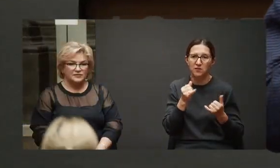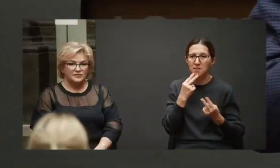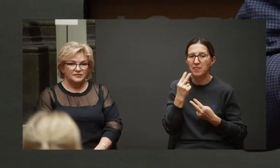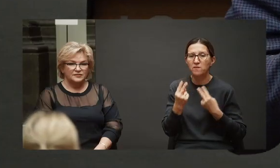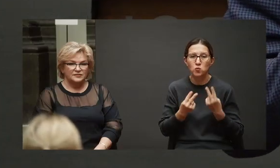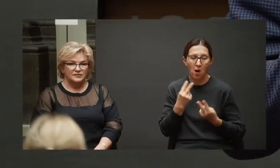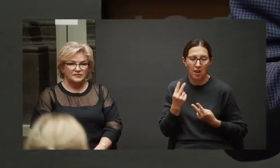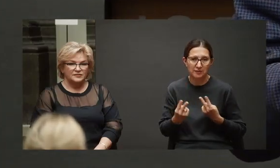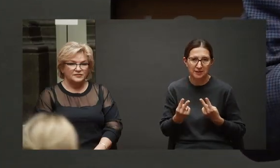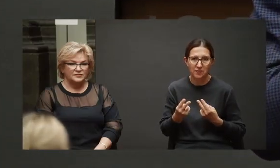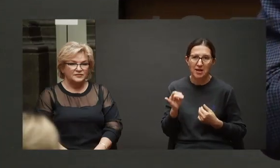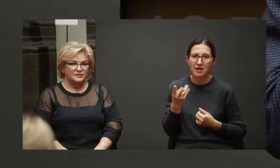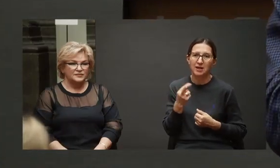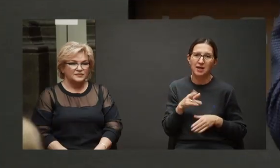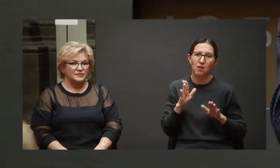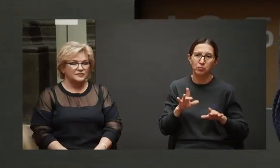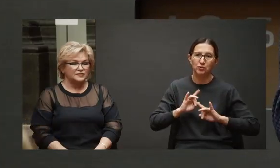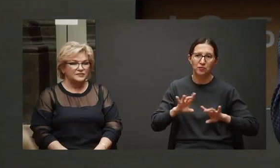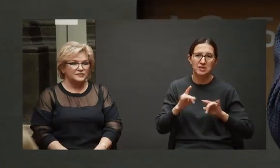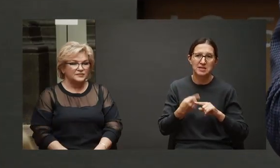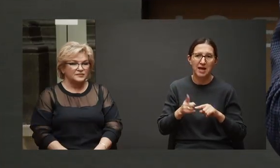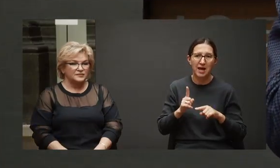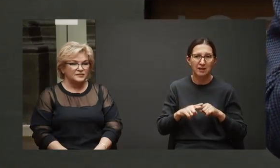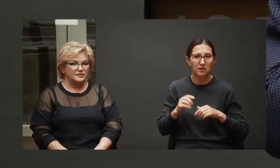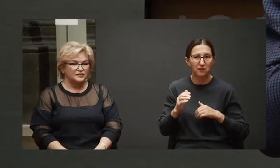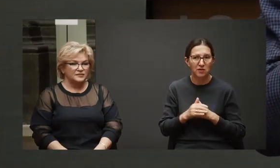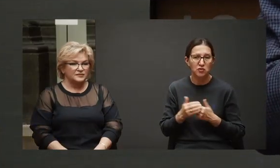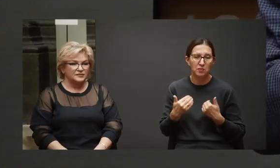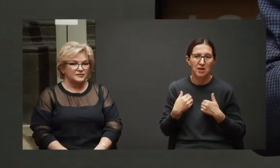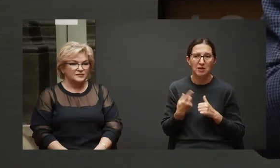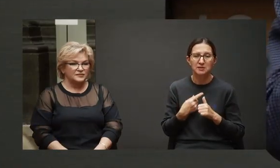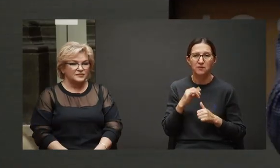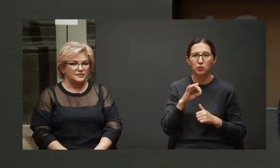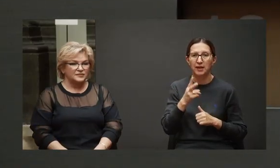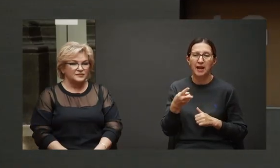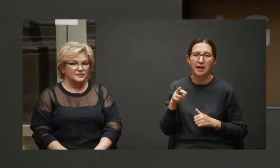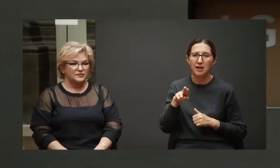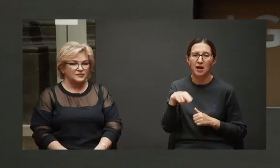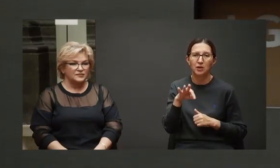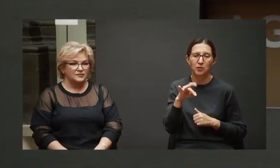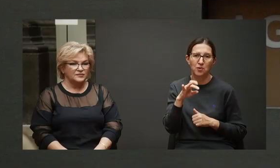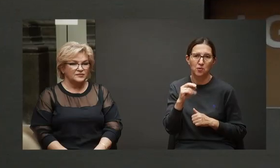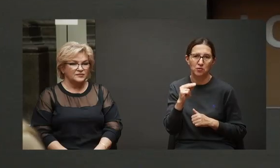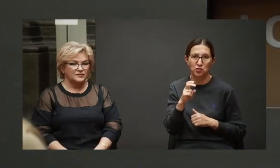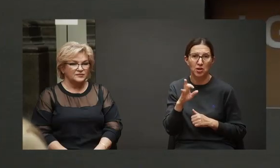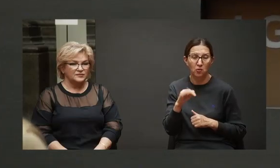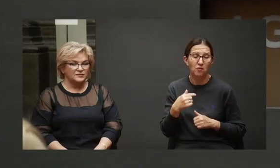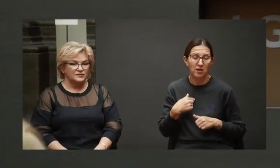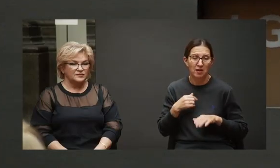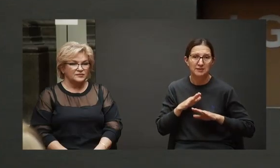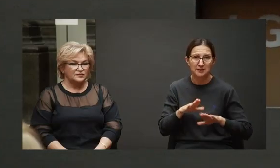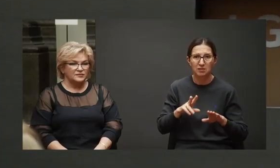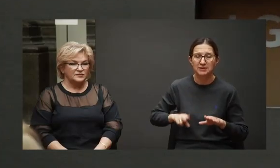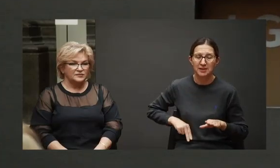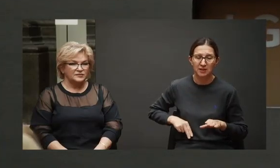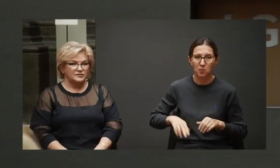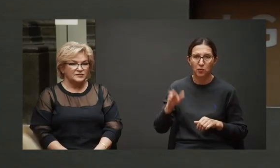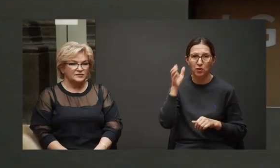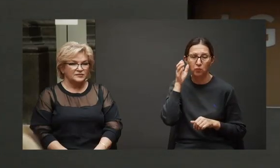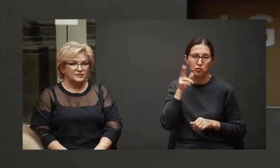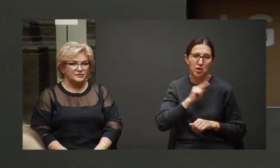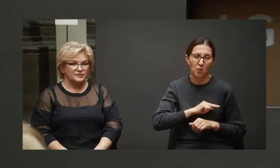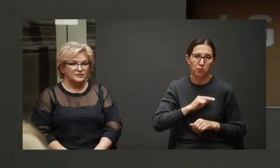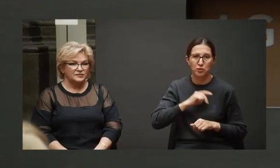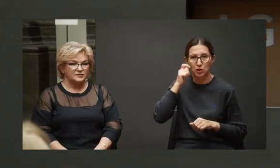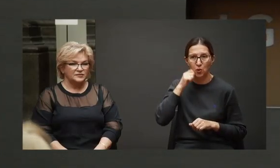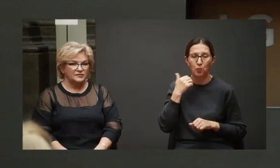визуальности». Я буду вести этот вечер. Меня зовут Илья Доронченков. Я заместитель директора по научной работе Пушкинского